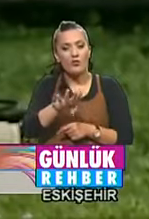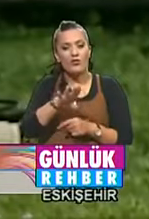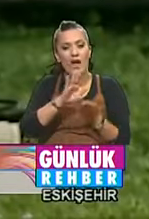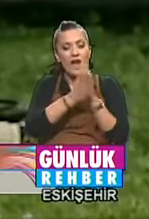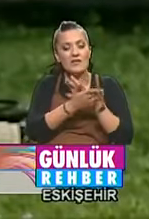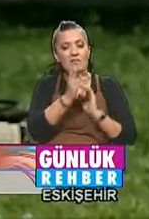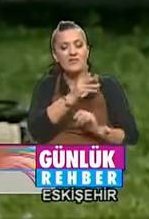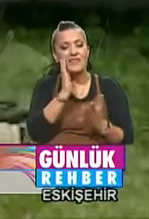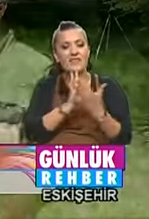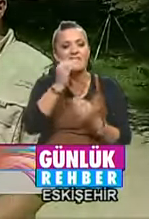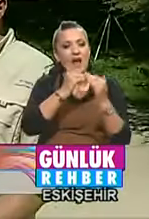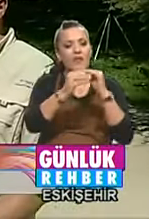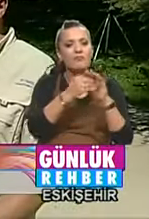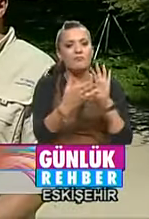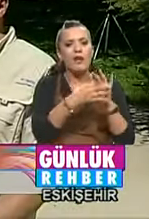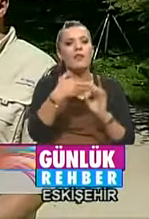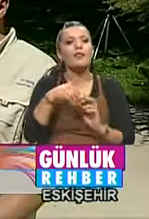asrın insanına hitap etmiyordu.